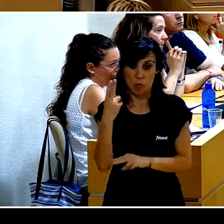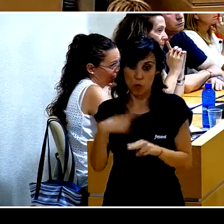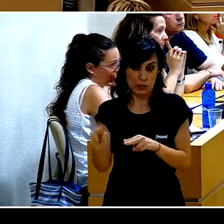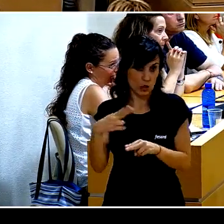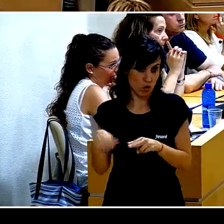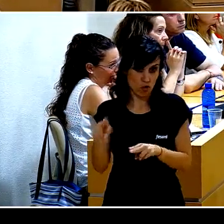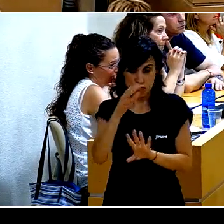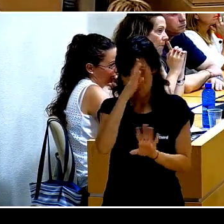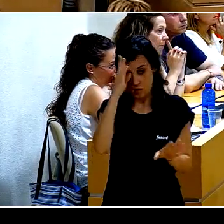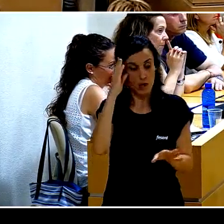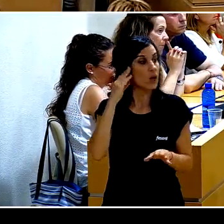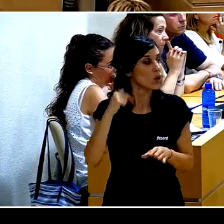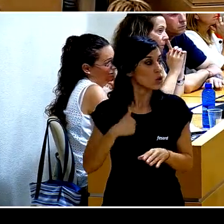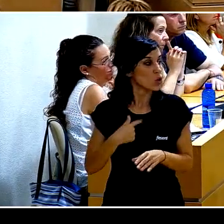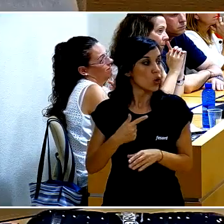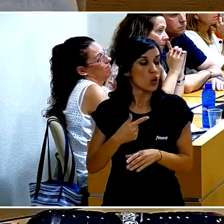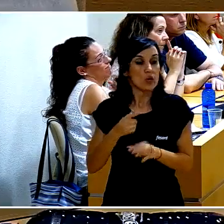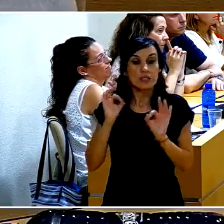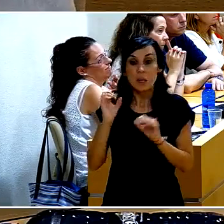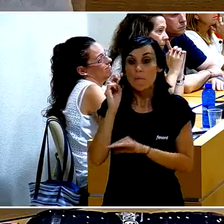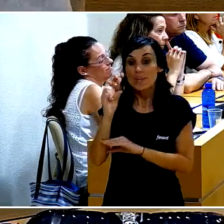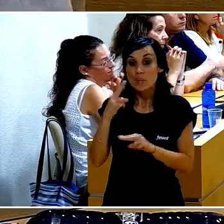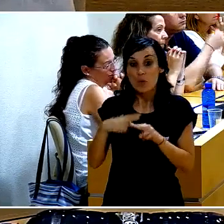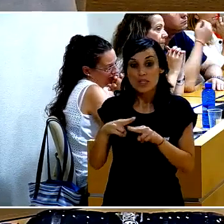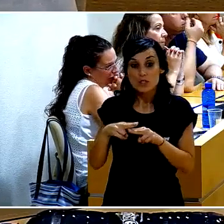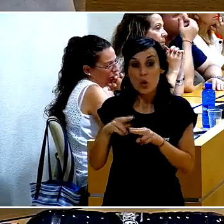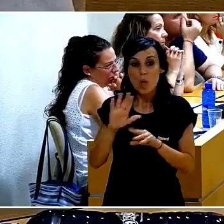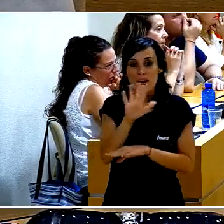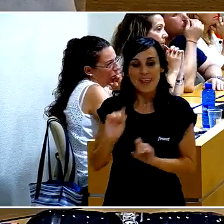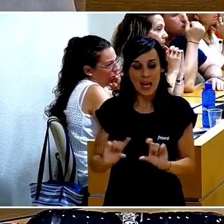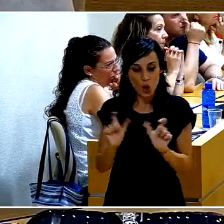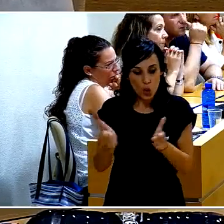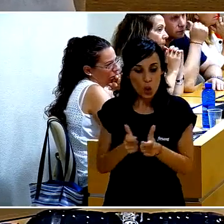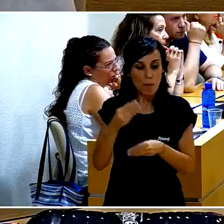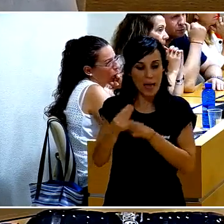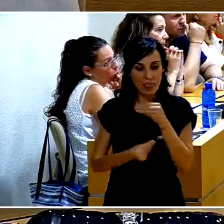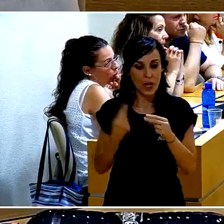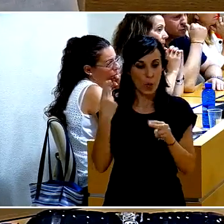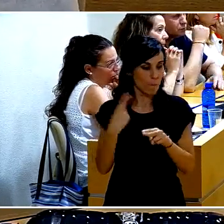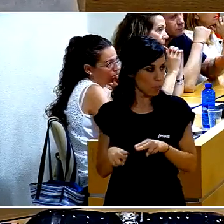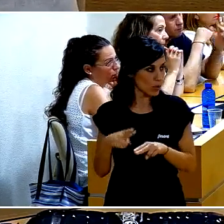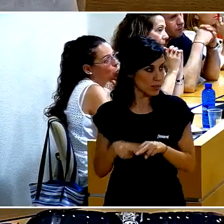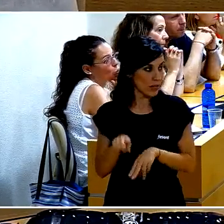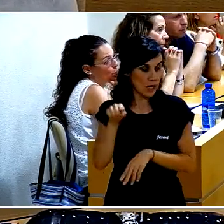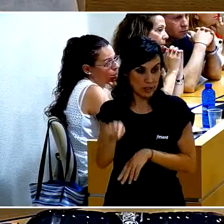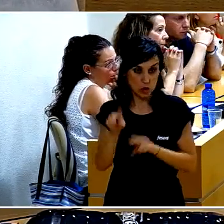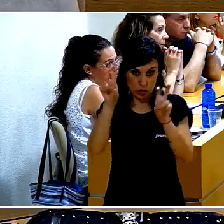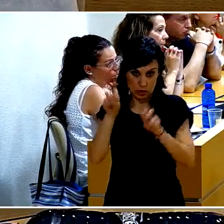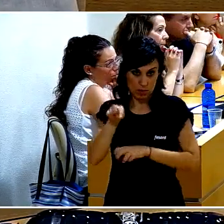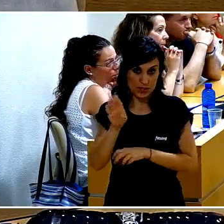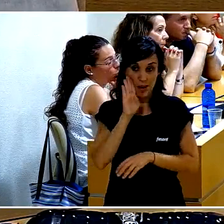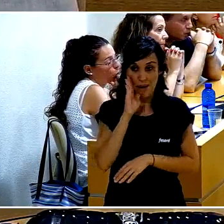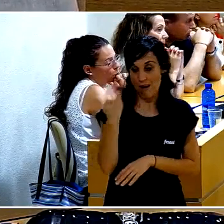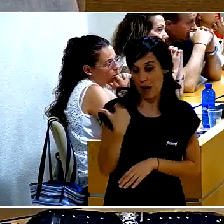polític, i t'aclarís que un míting polític és una reunió per a fer política, i d'això es tracta, com ha dit